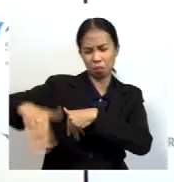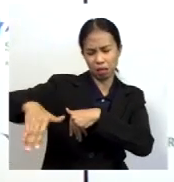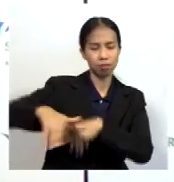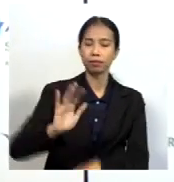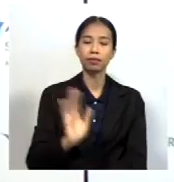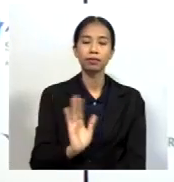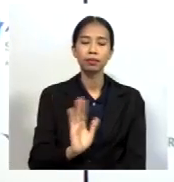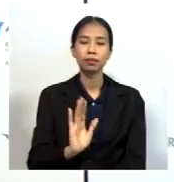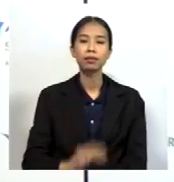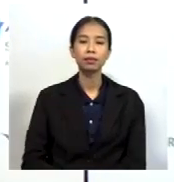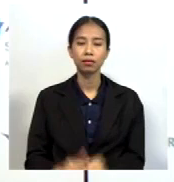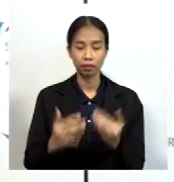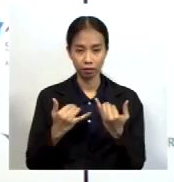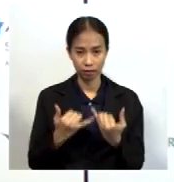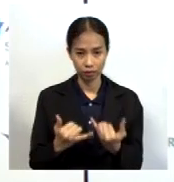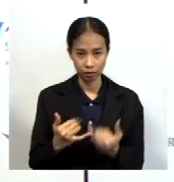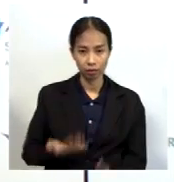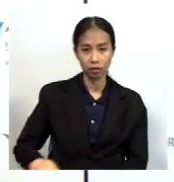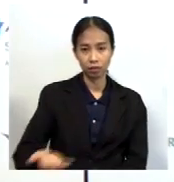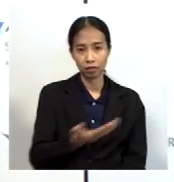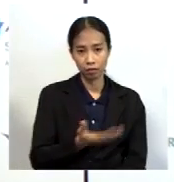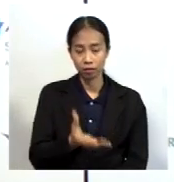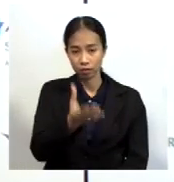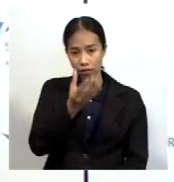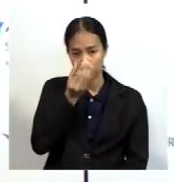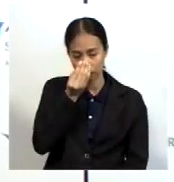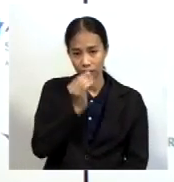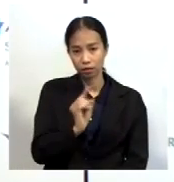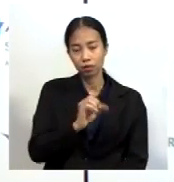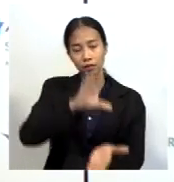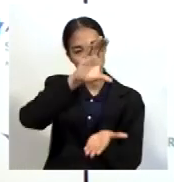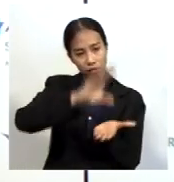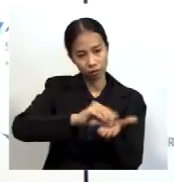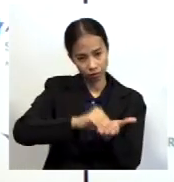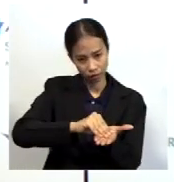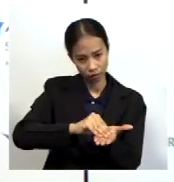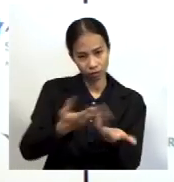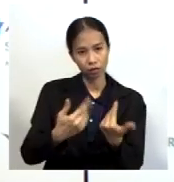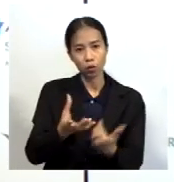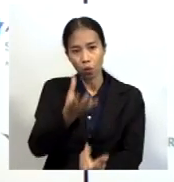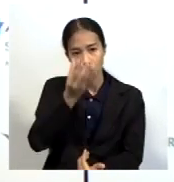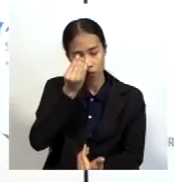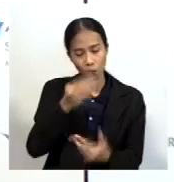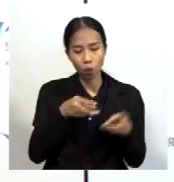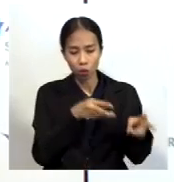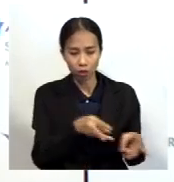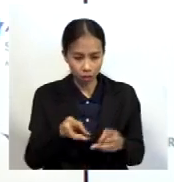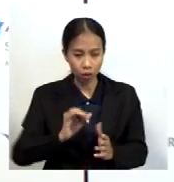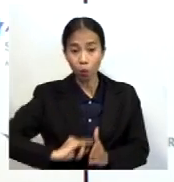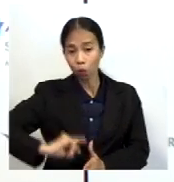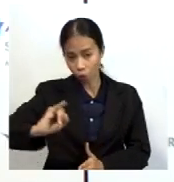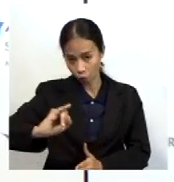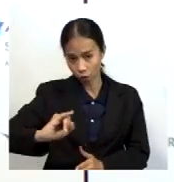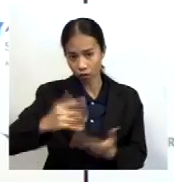ะได้รับรู้ถึงข้อมูลความรู้ที่ถูกต้องในการที่ปฏิบัติตัวแล้วก็ที่